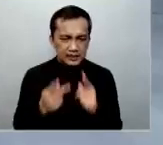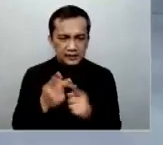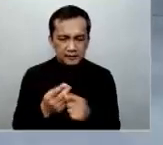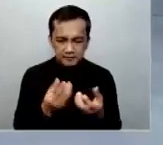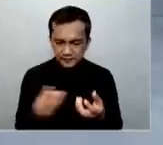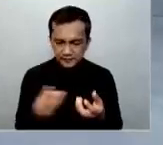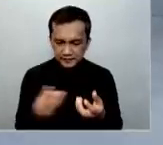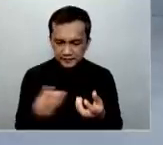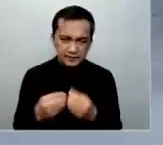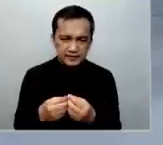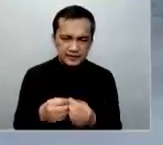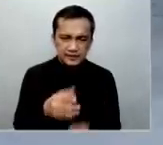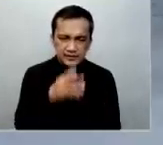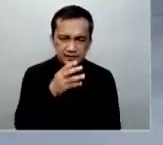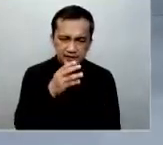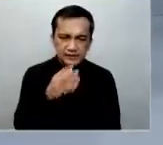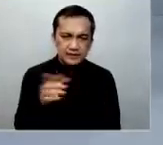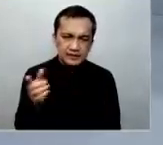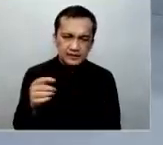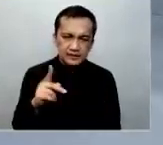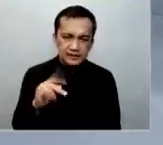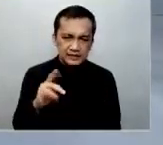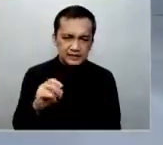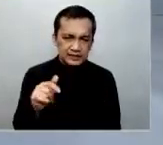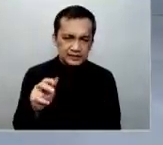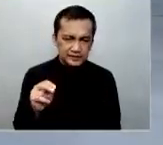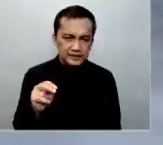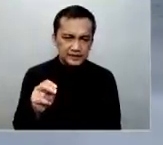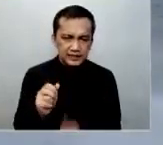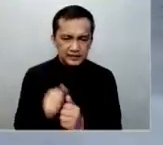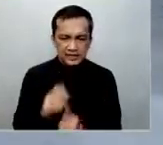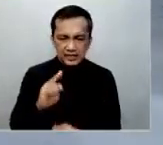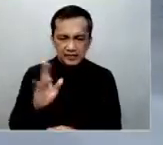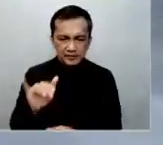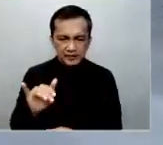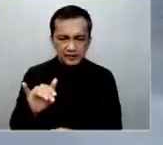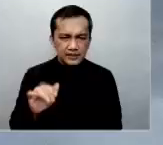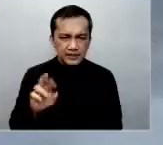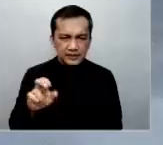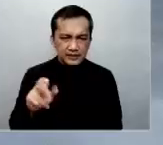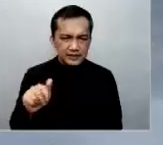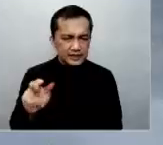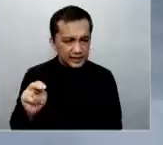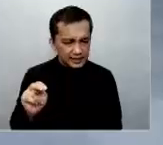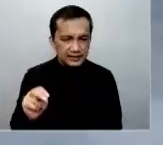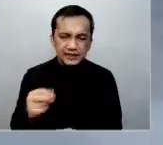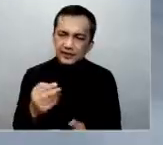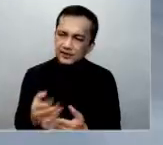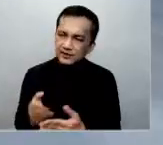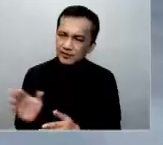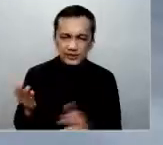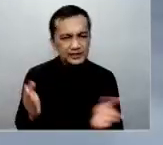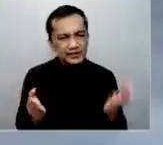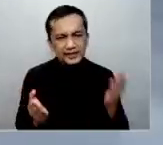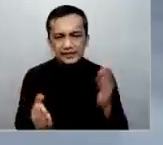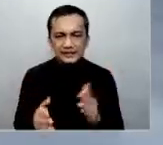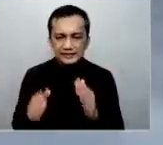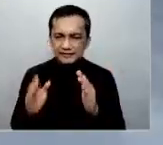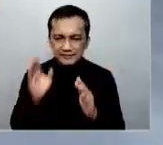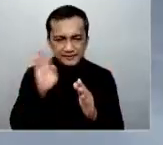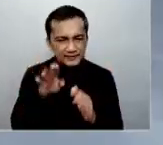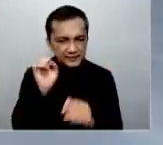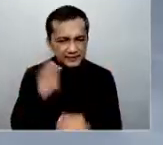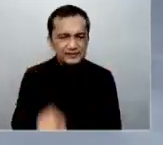ating Mommy Big Bigs Kitchen kasama si Abigail at Renan Cruz. Good morning! Good morning, mga kapatid!